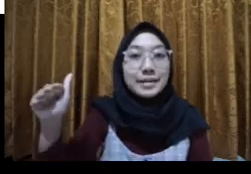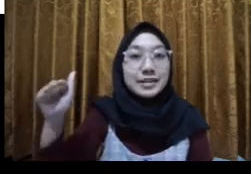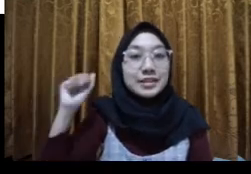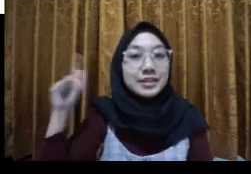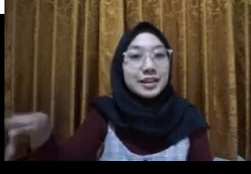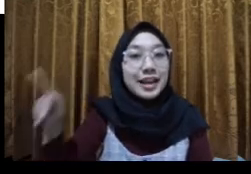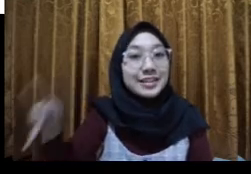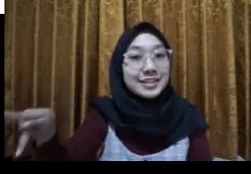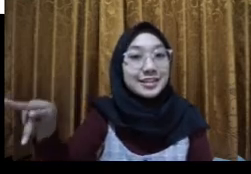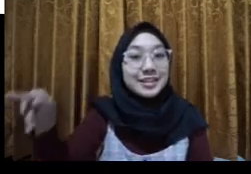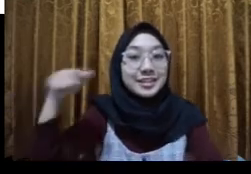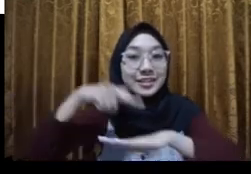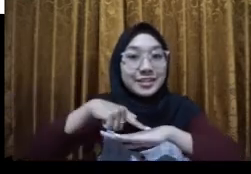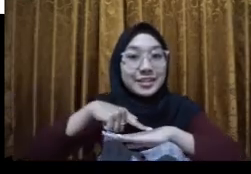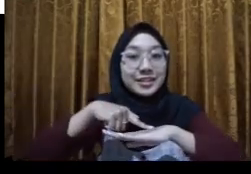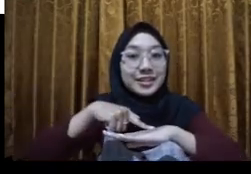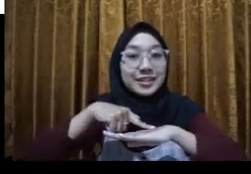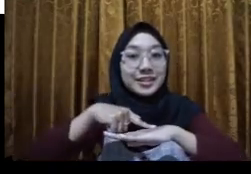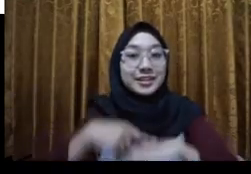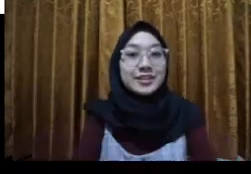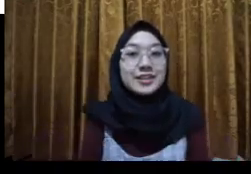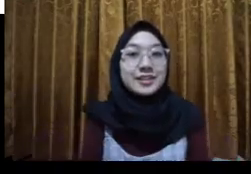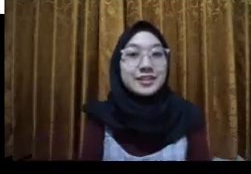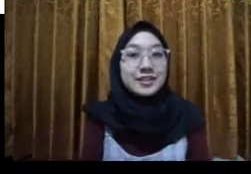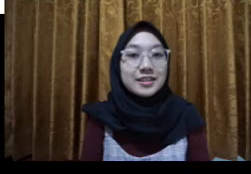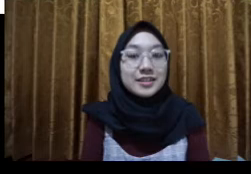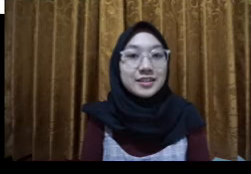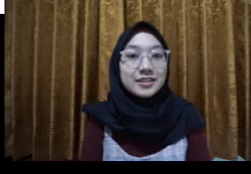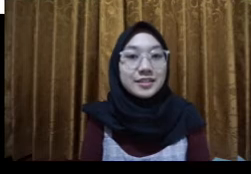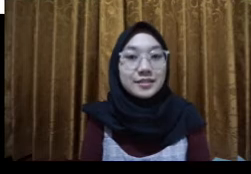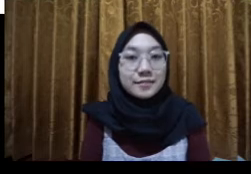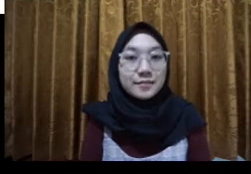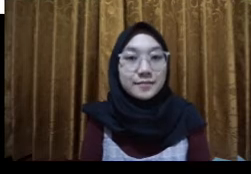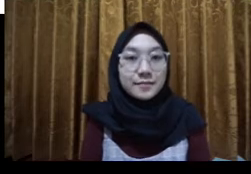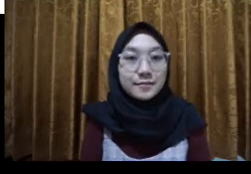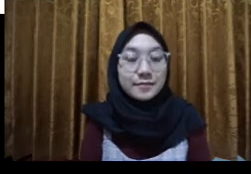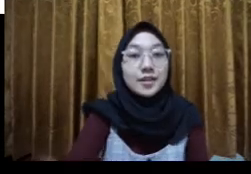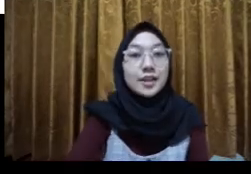Just information, pustaka digital ini sebenarnya dulu sempat